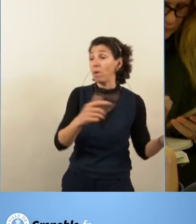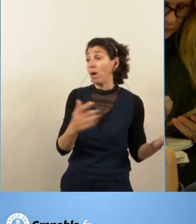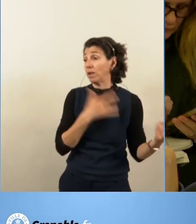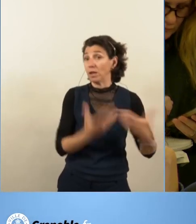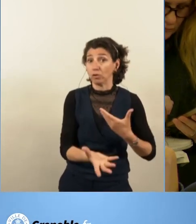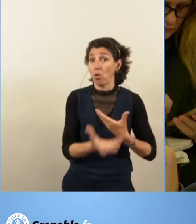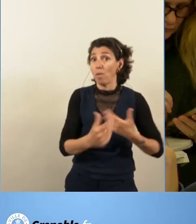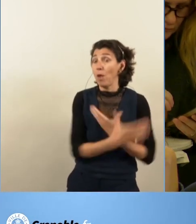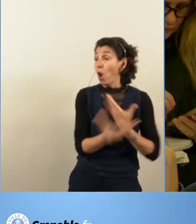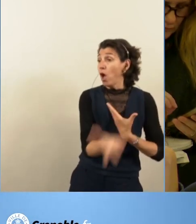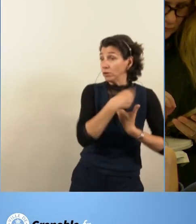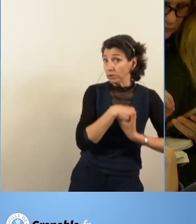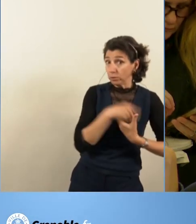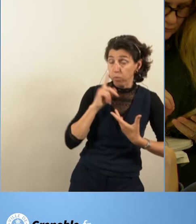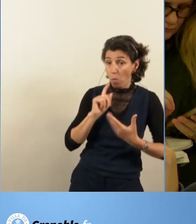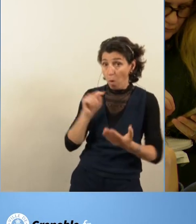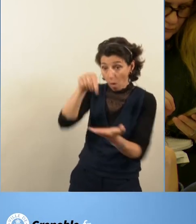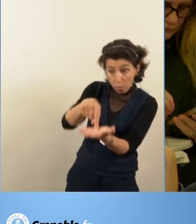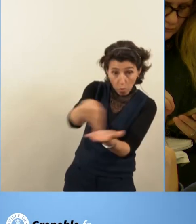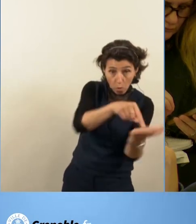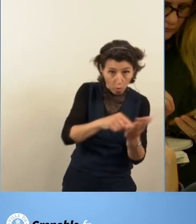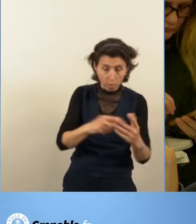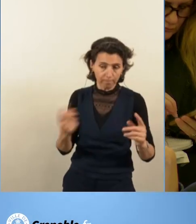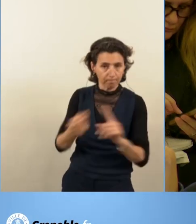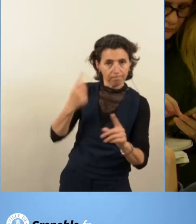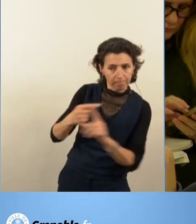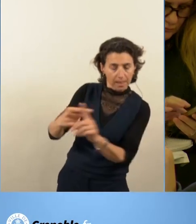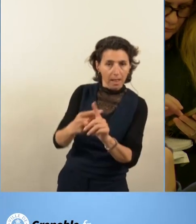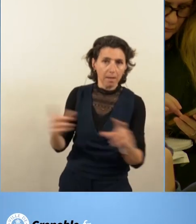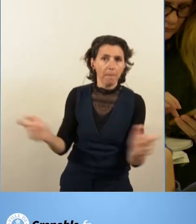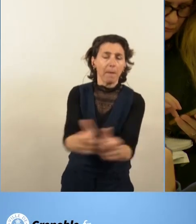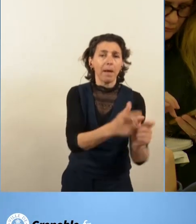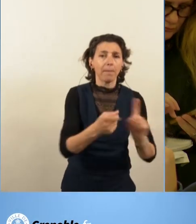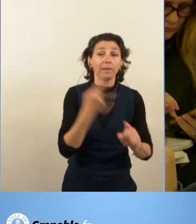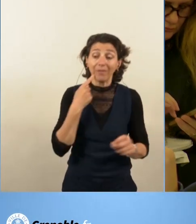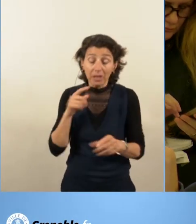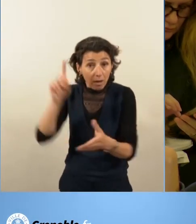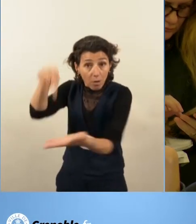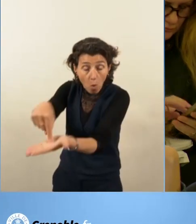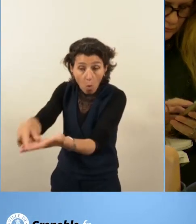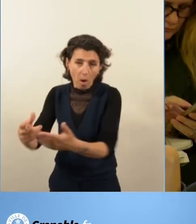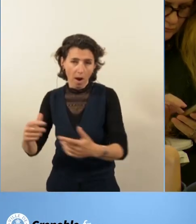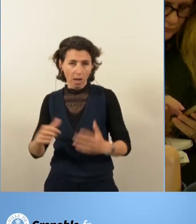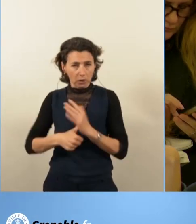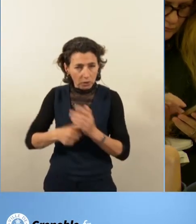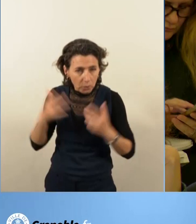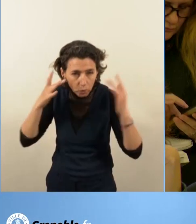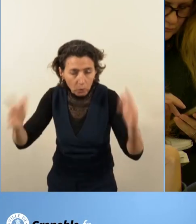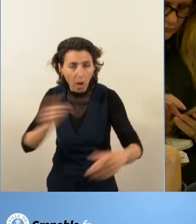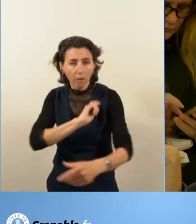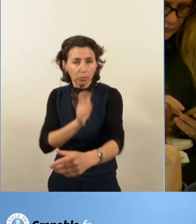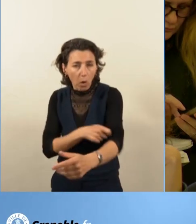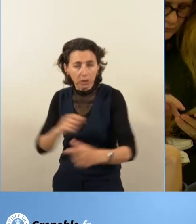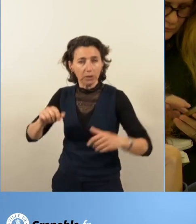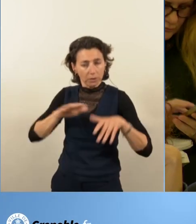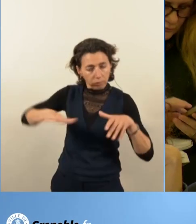au regard de l'enjeu qu'il représente c'est-à-dire affirmation de l'identité culturelle et sportive de la métropole rayonnement de son